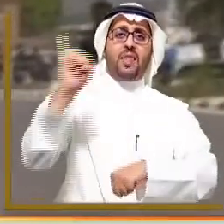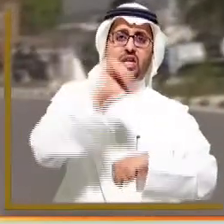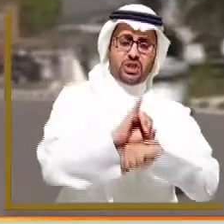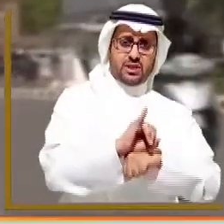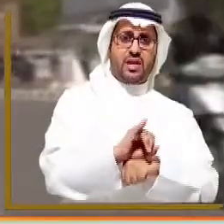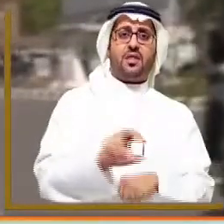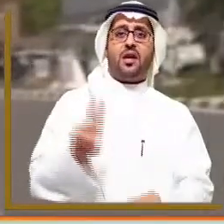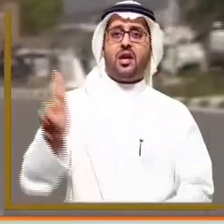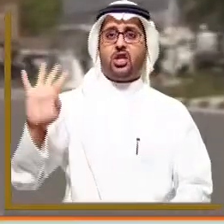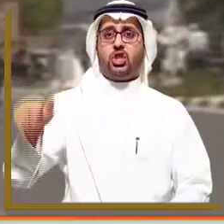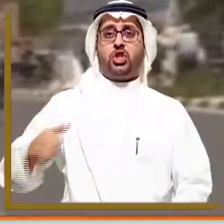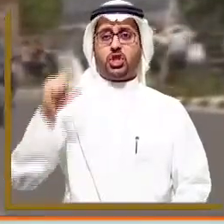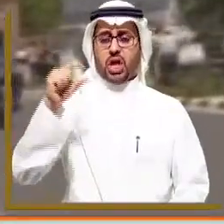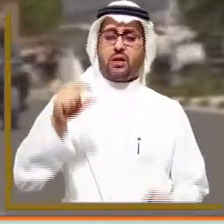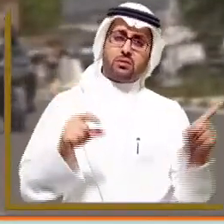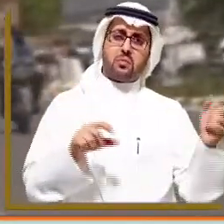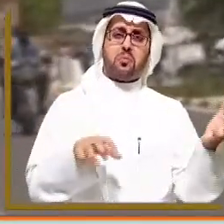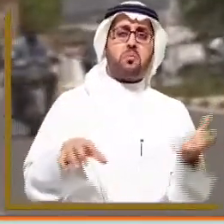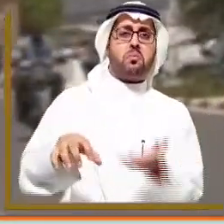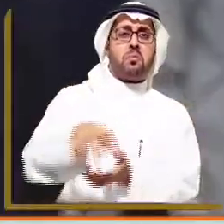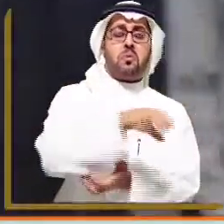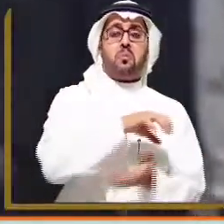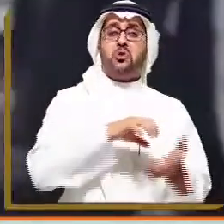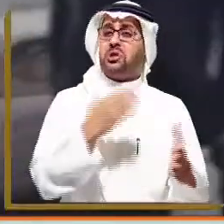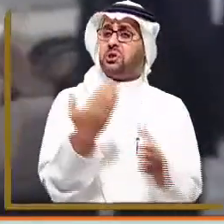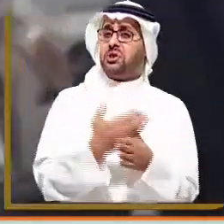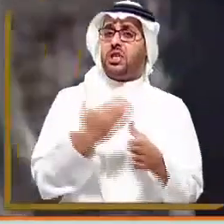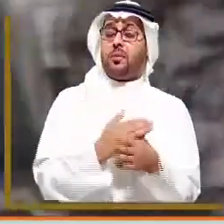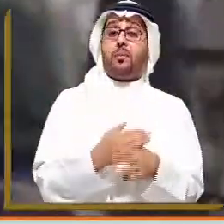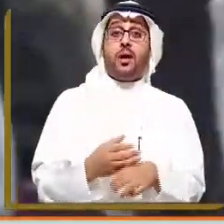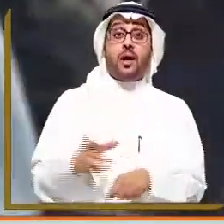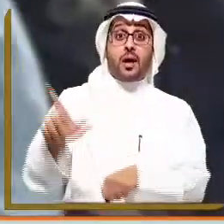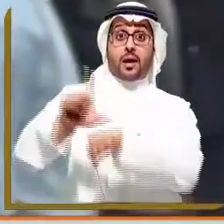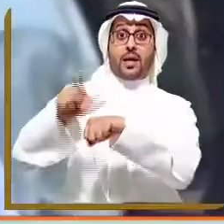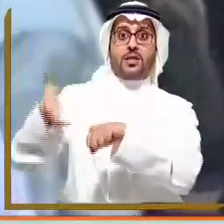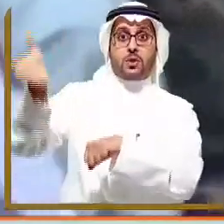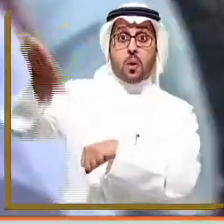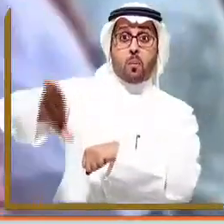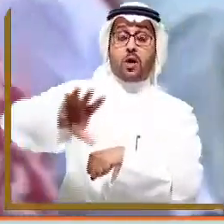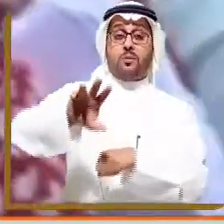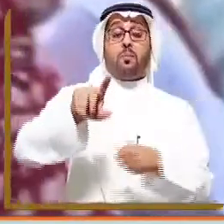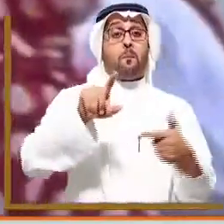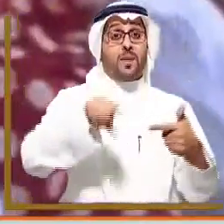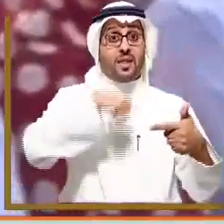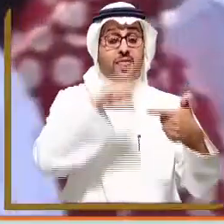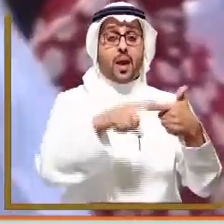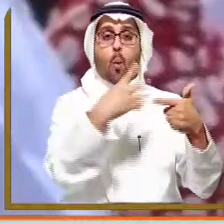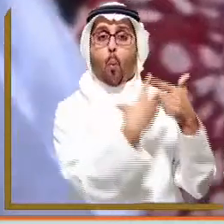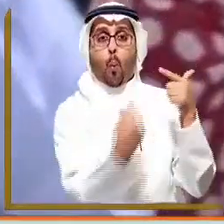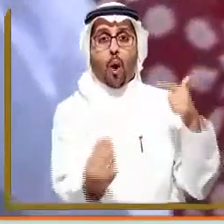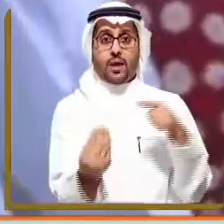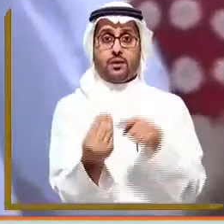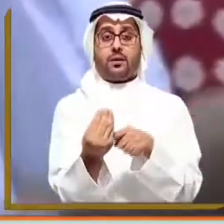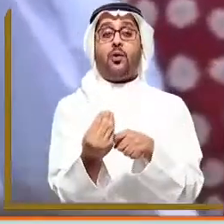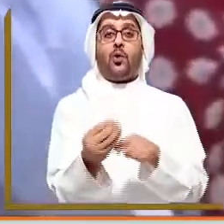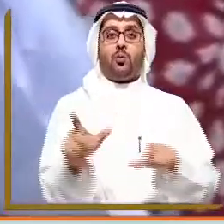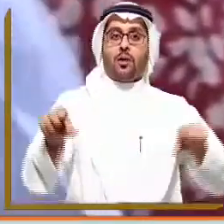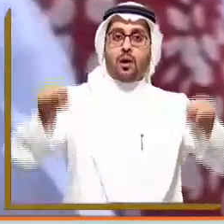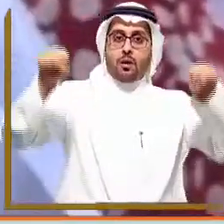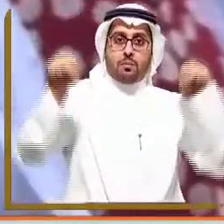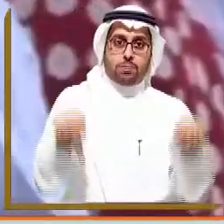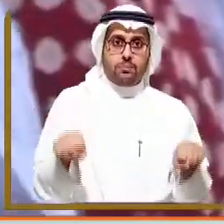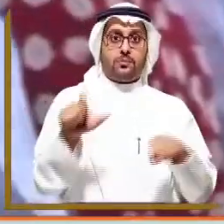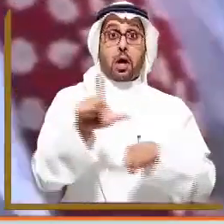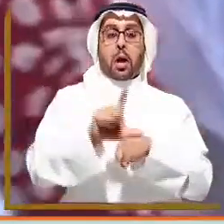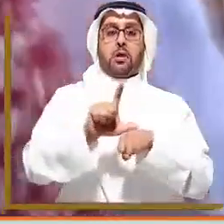مجلس عسكري برئاسة الجنرال محمد إدريس ديبي نجل الرئيس الراحل إدريس ديبي إتنو. وطالب